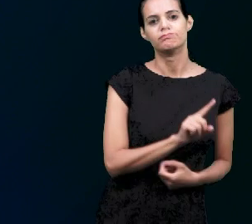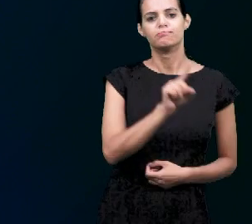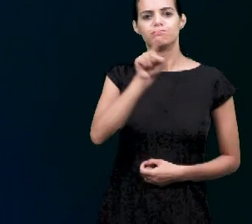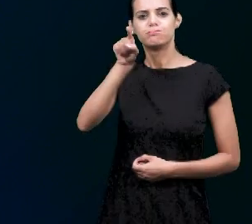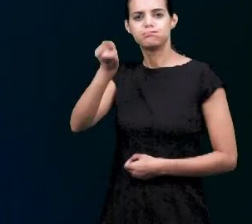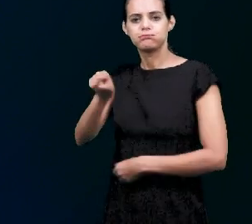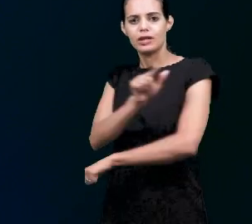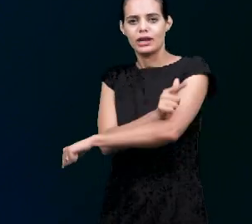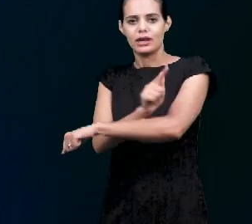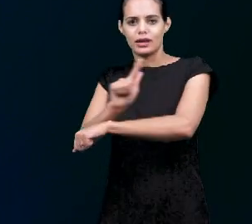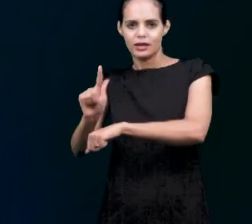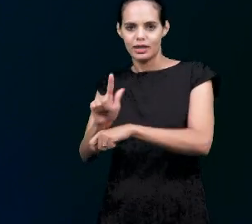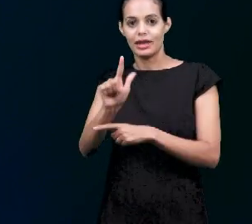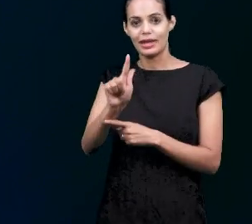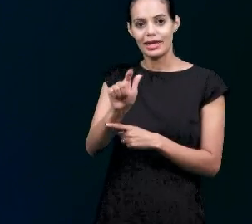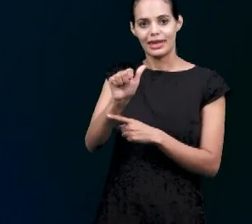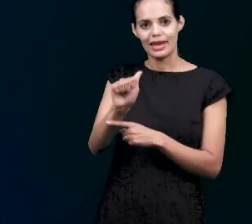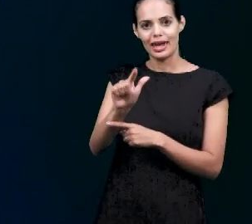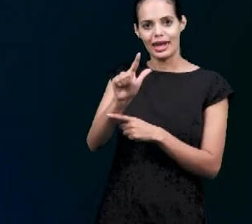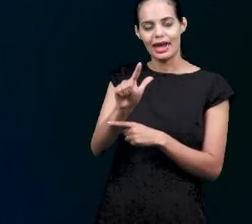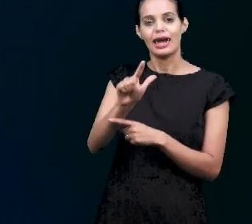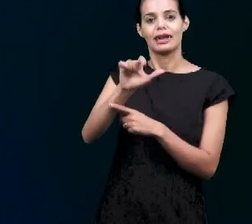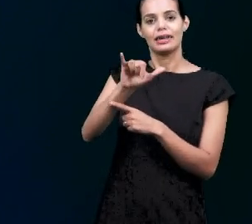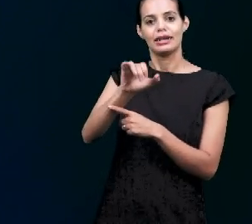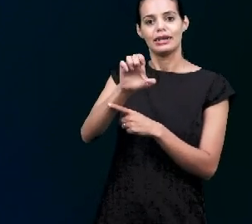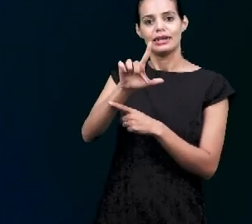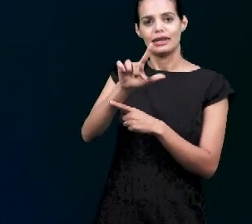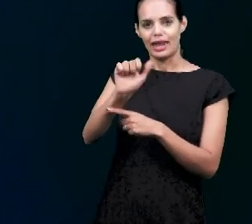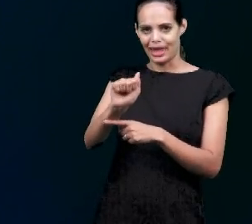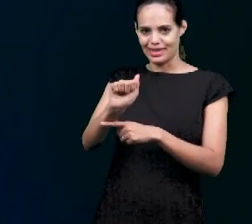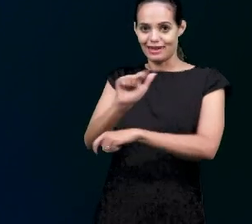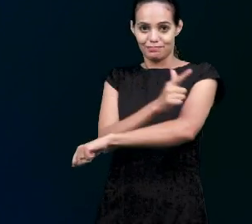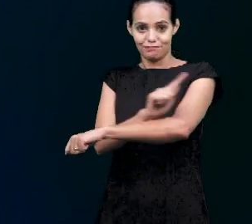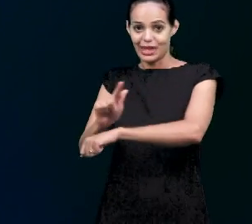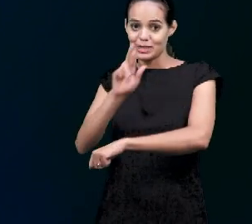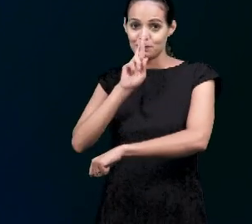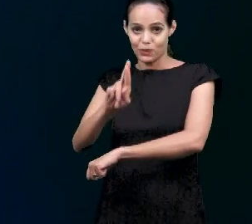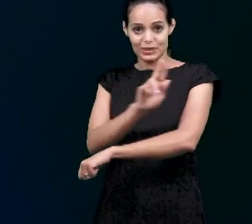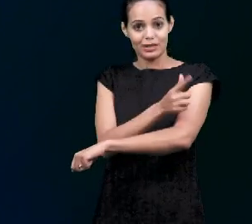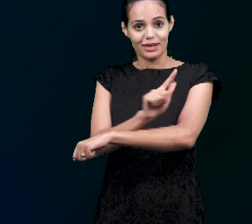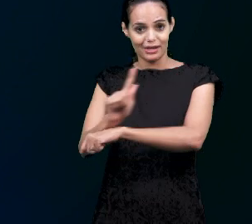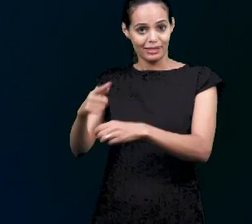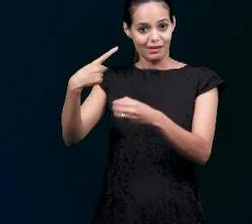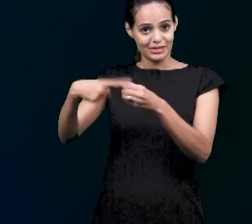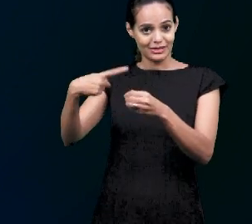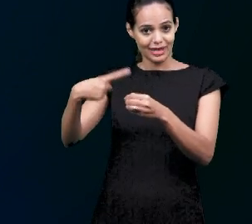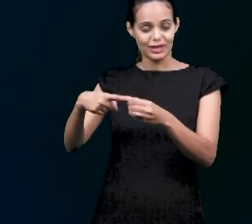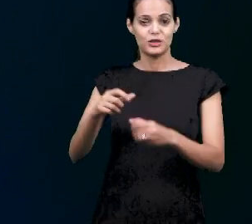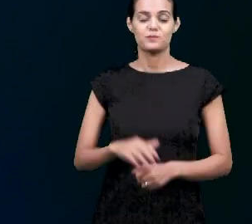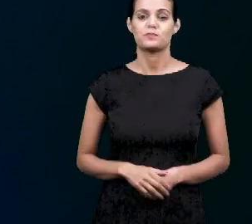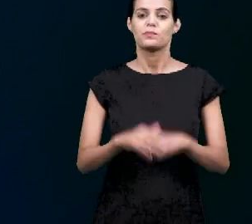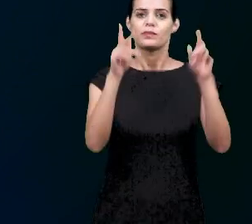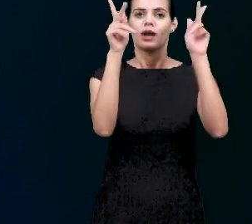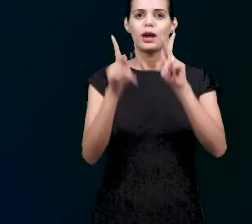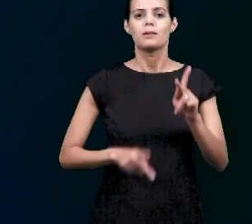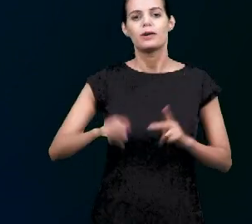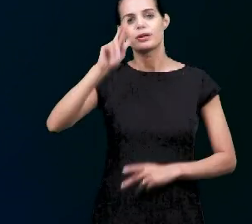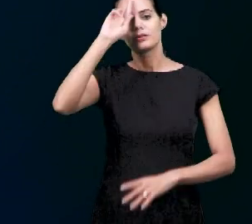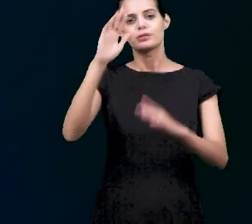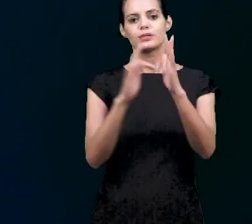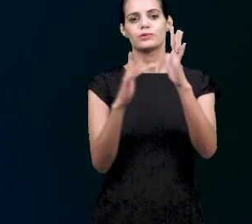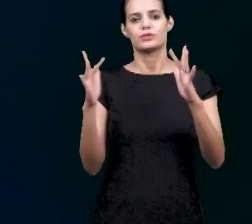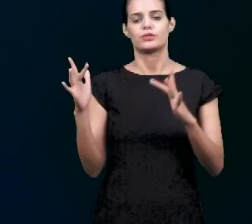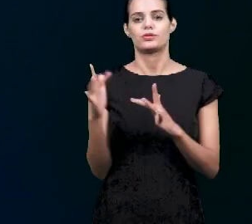amène David à vaincre quelques barrières, à être plus à l'aise dans sa condition d'autiste et